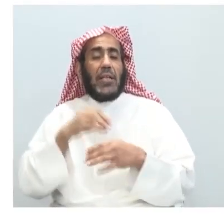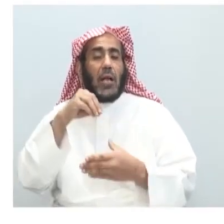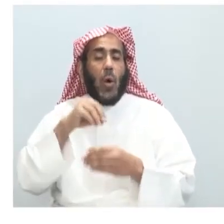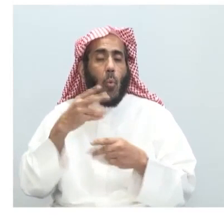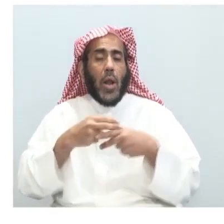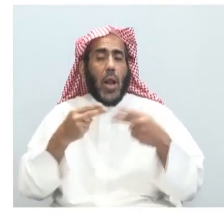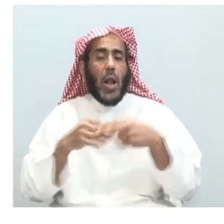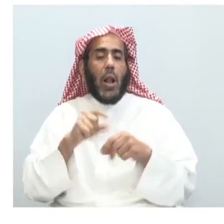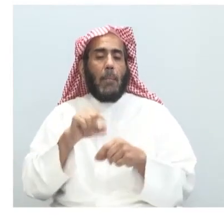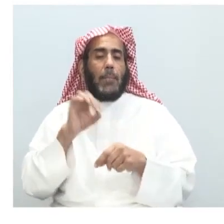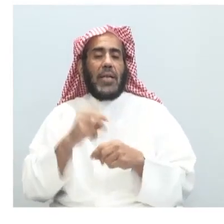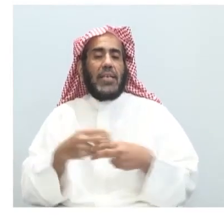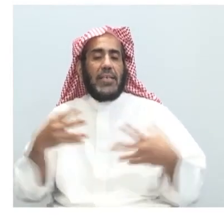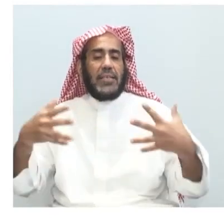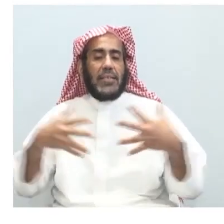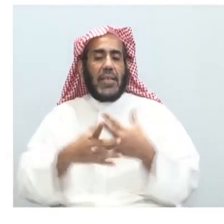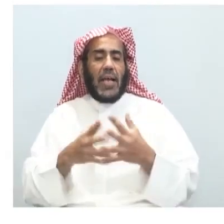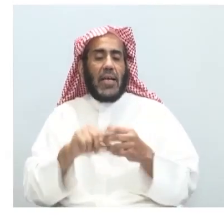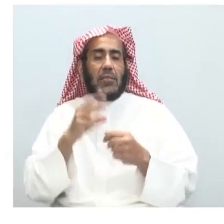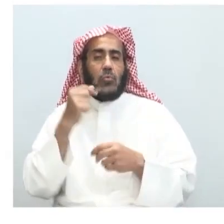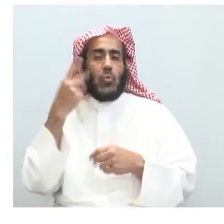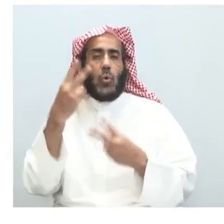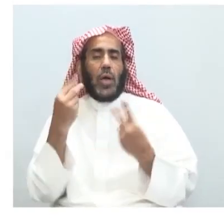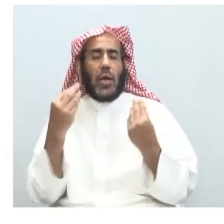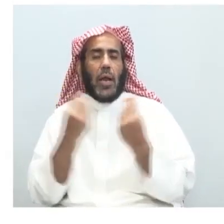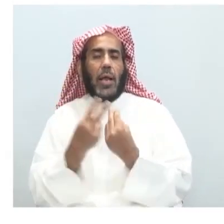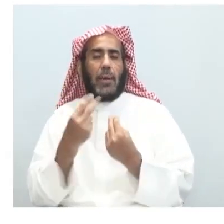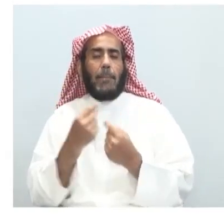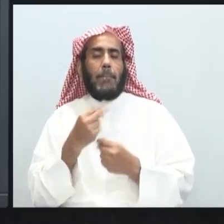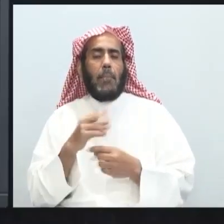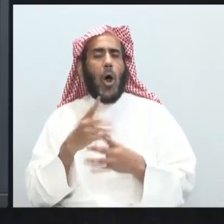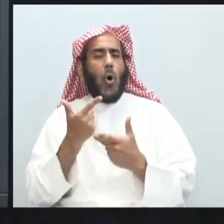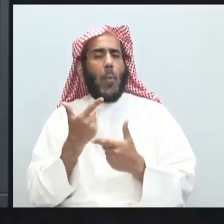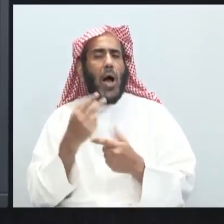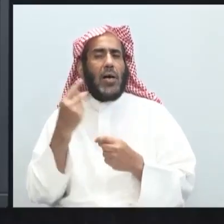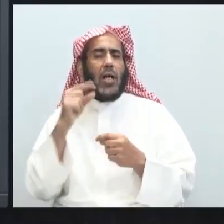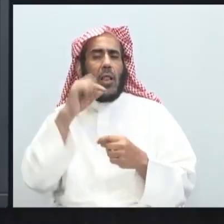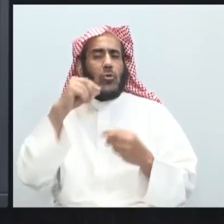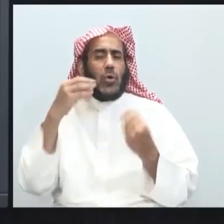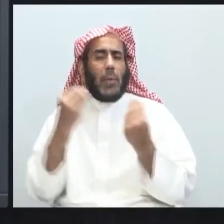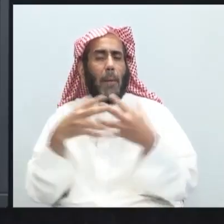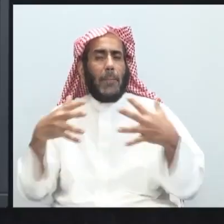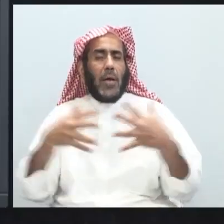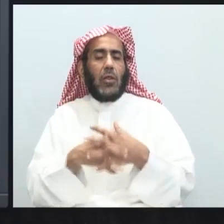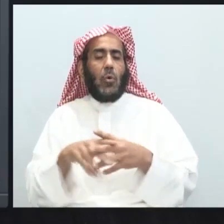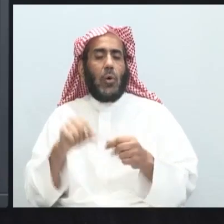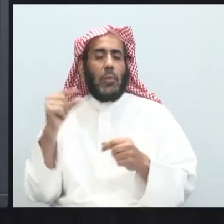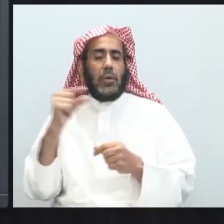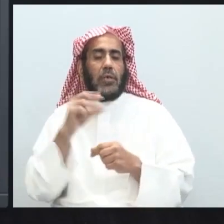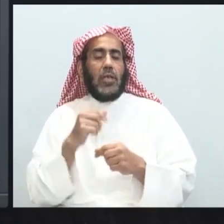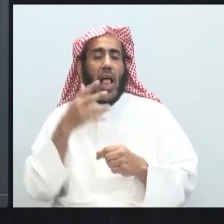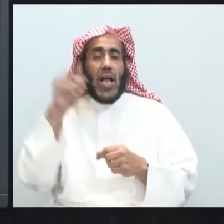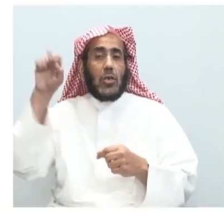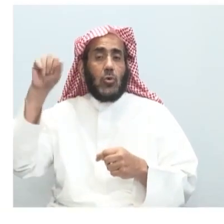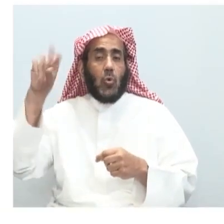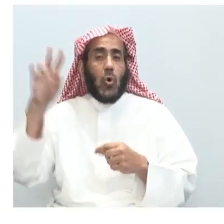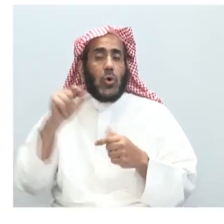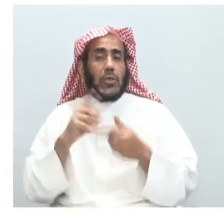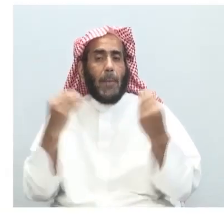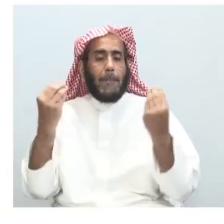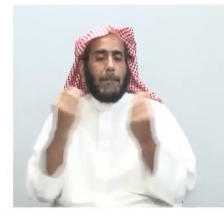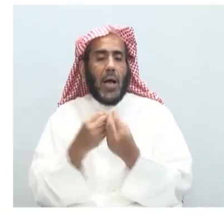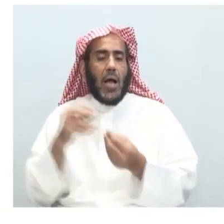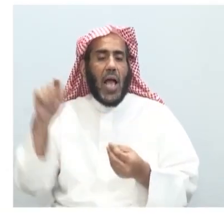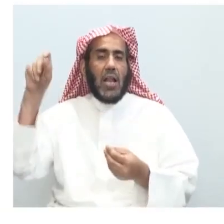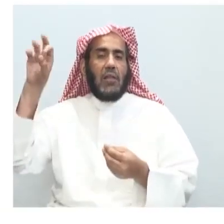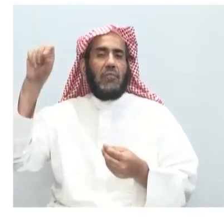يتكون من اتحاد سكرين احاديين ما هما السكري للاحاديين هو عباره عن الجلوكوز مع